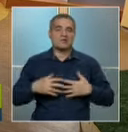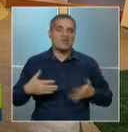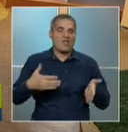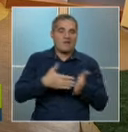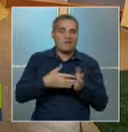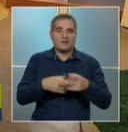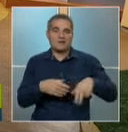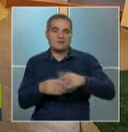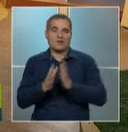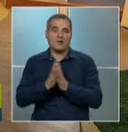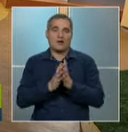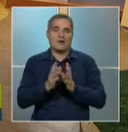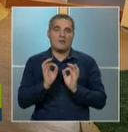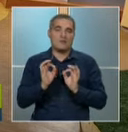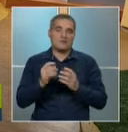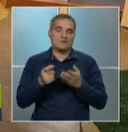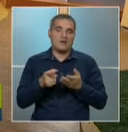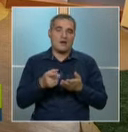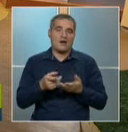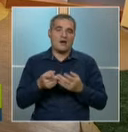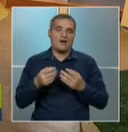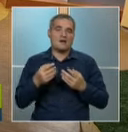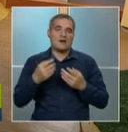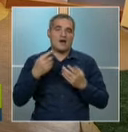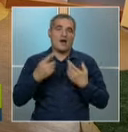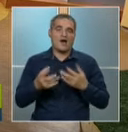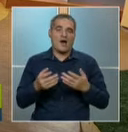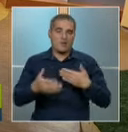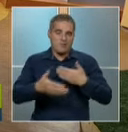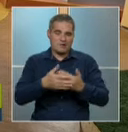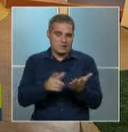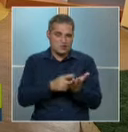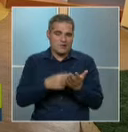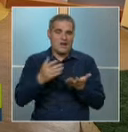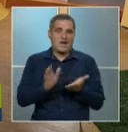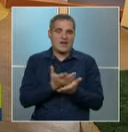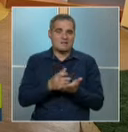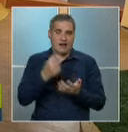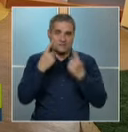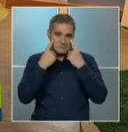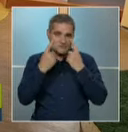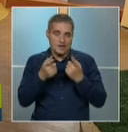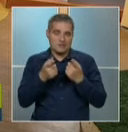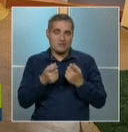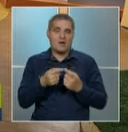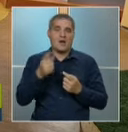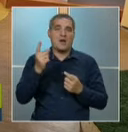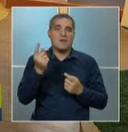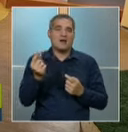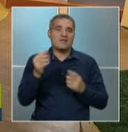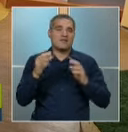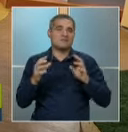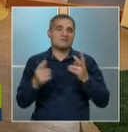действително, дори, примерно, мита за това, че, нали, ти разваля зрението, ако седиш много близо до екрана. първите